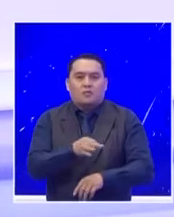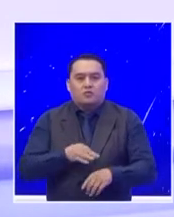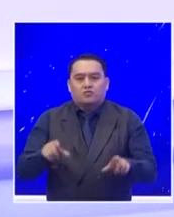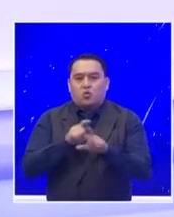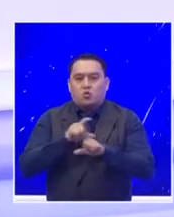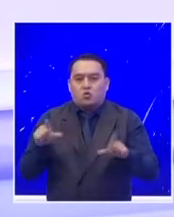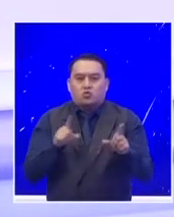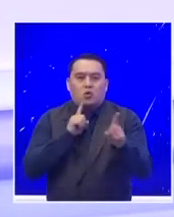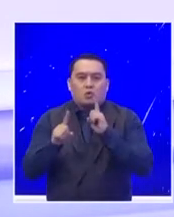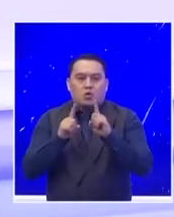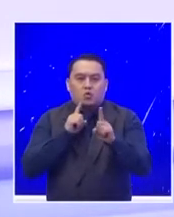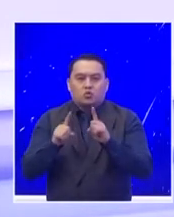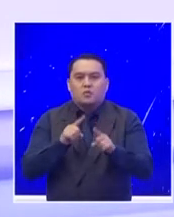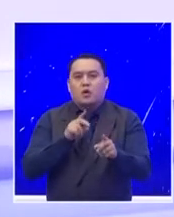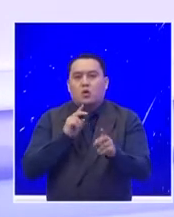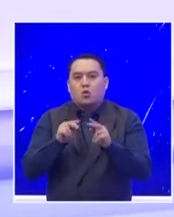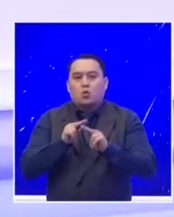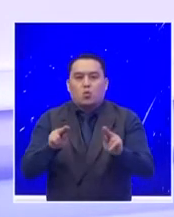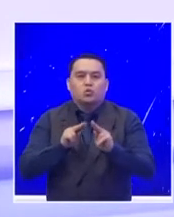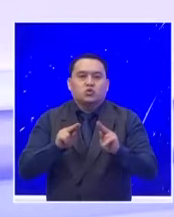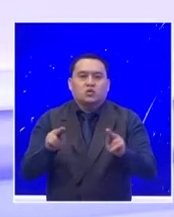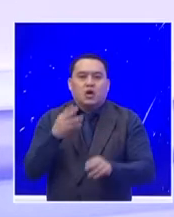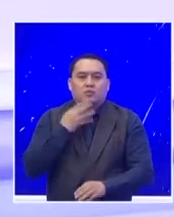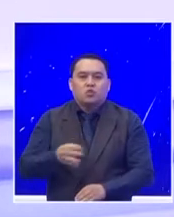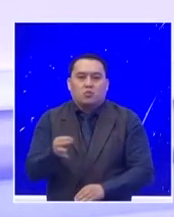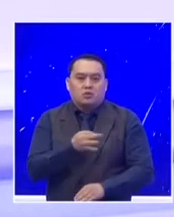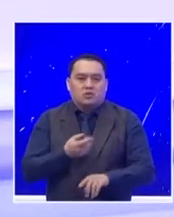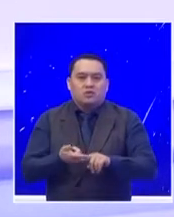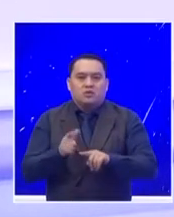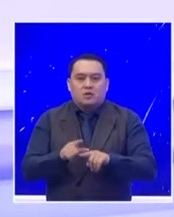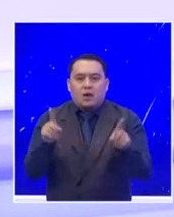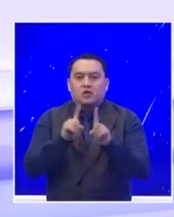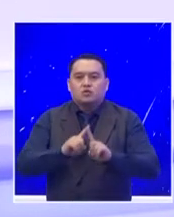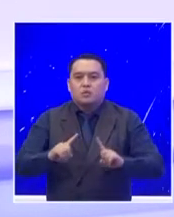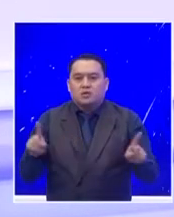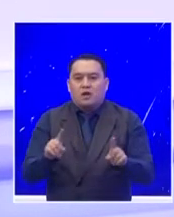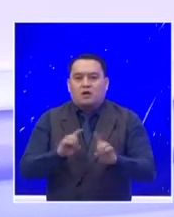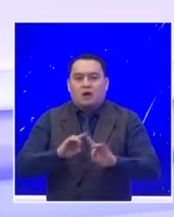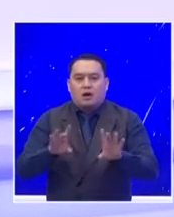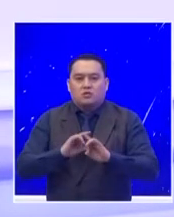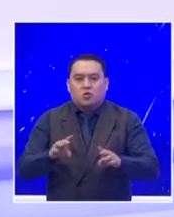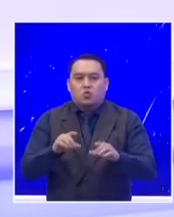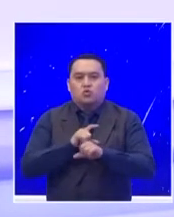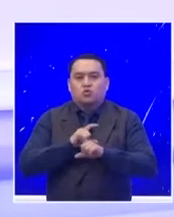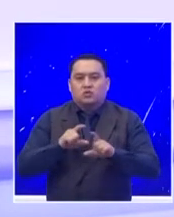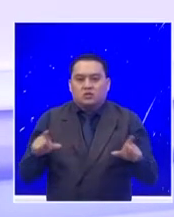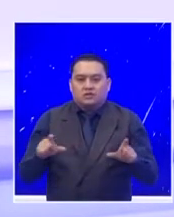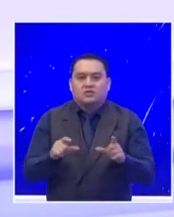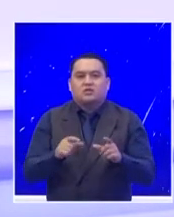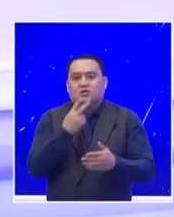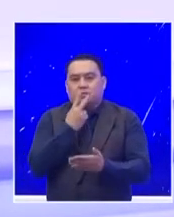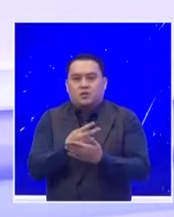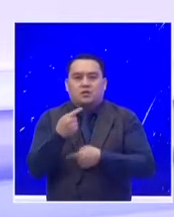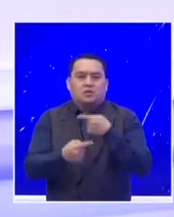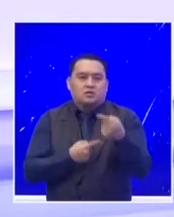данного госучреждения прошел масштабный семинар для педагогов Алматинской области. Какими же особенностями отличилось данное общеобразовательное